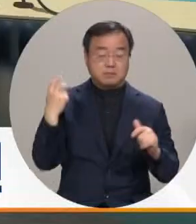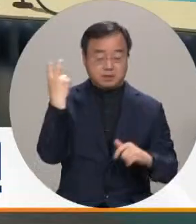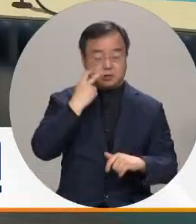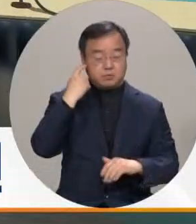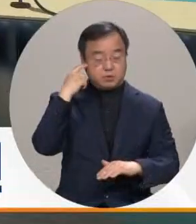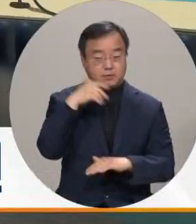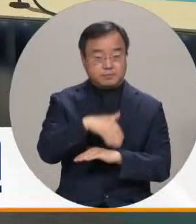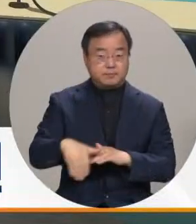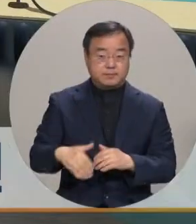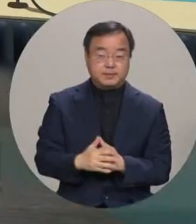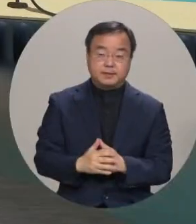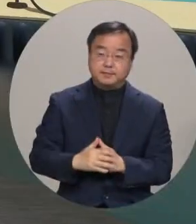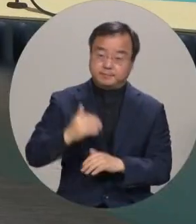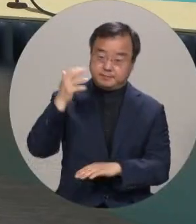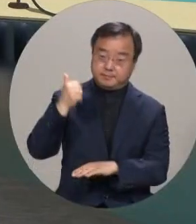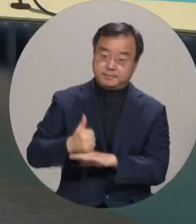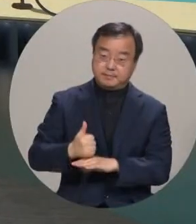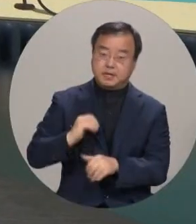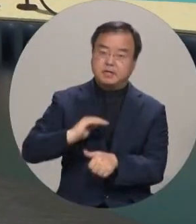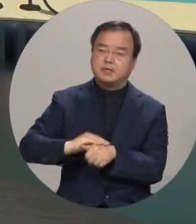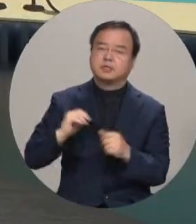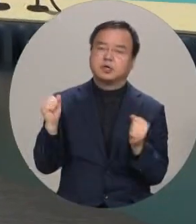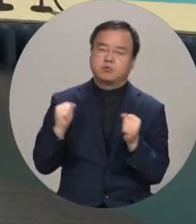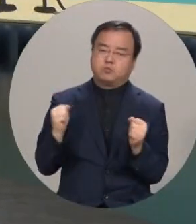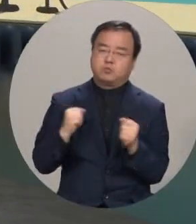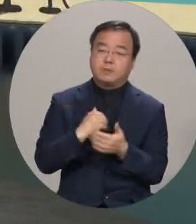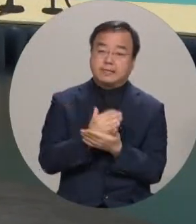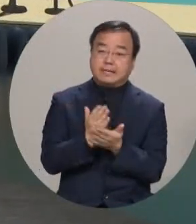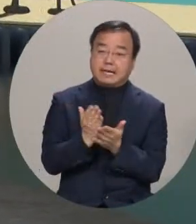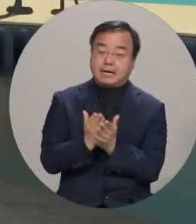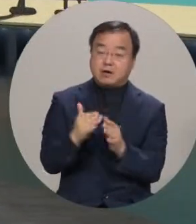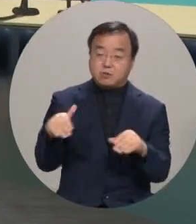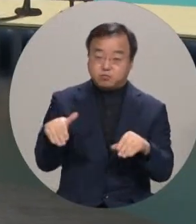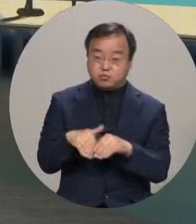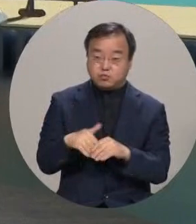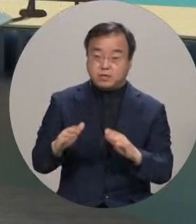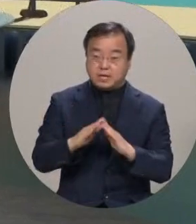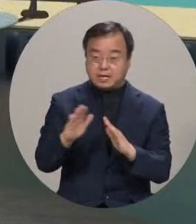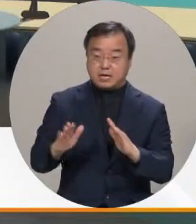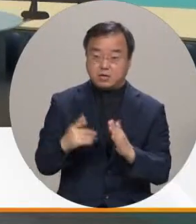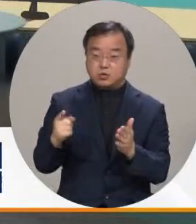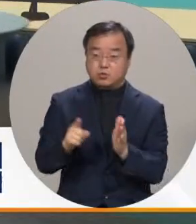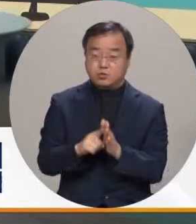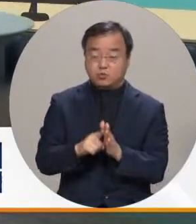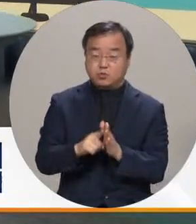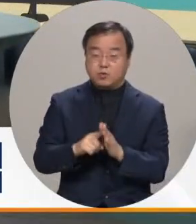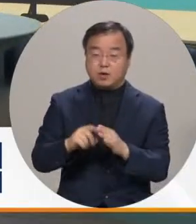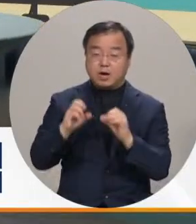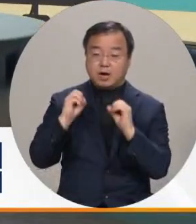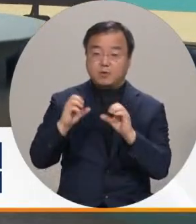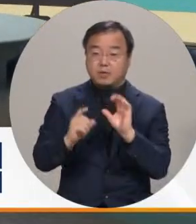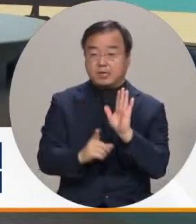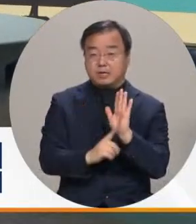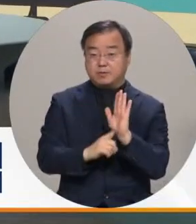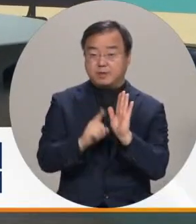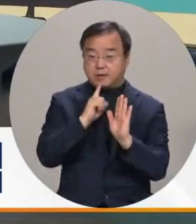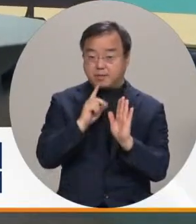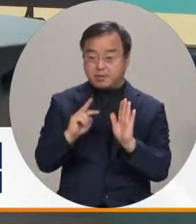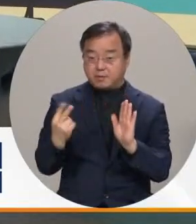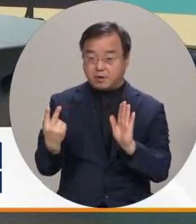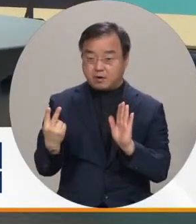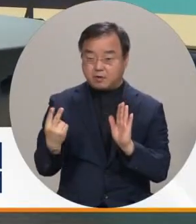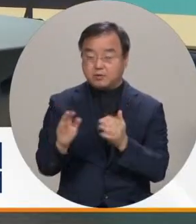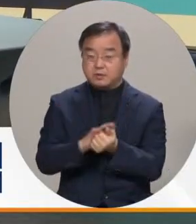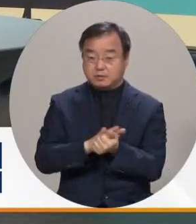네 마지막은 경북으로 가보겠습니다이 다문화 가정을 위한 알림장 번역 서비스에 대한 내용이죠네 지난회